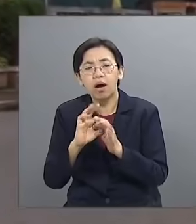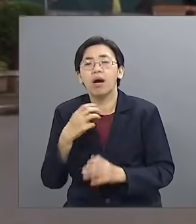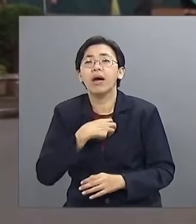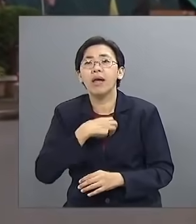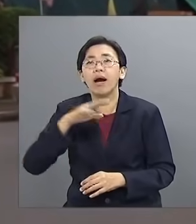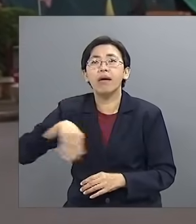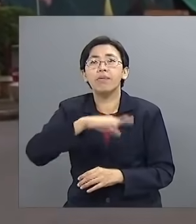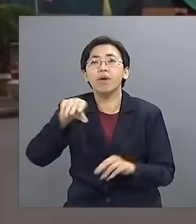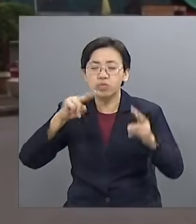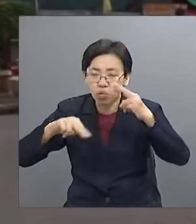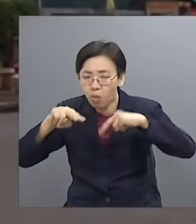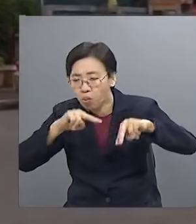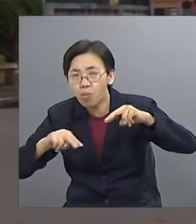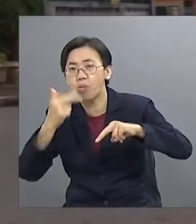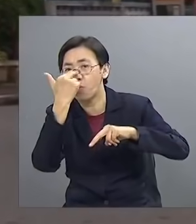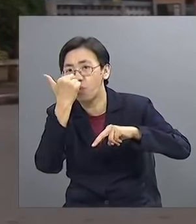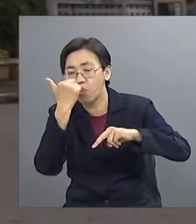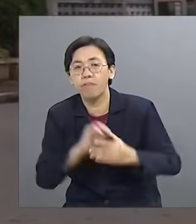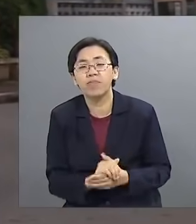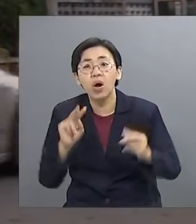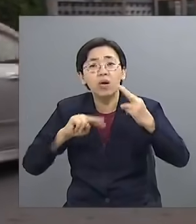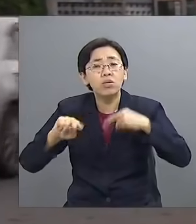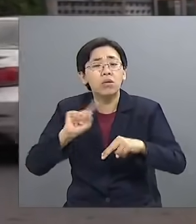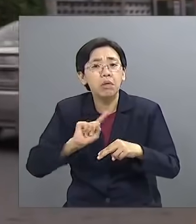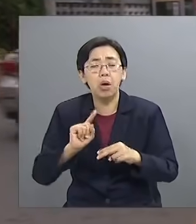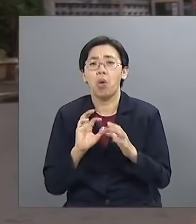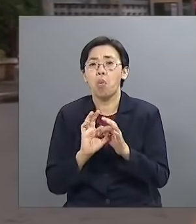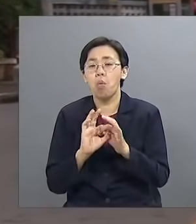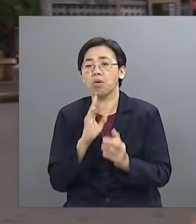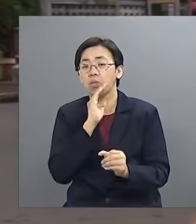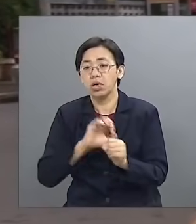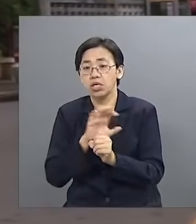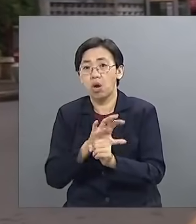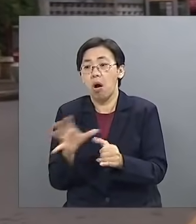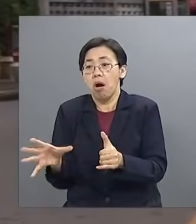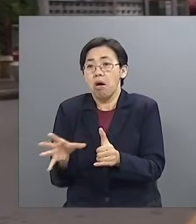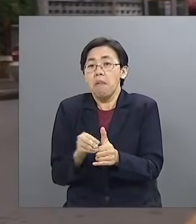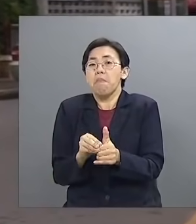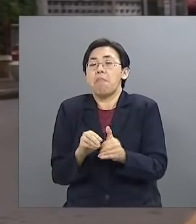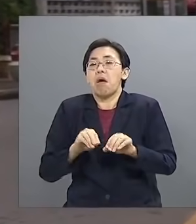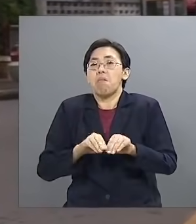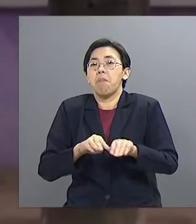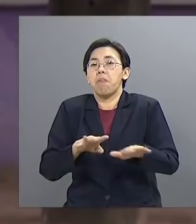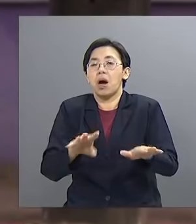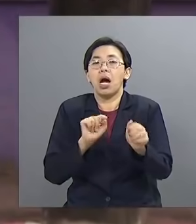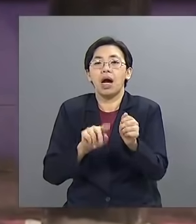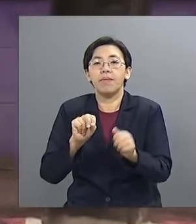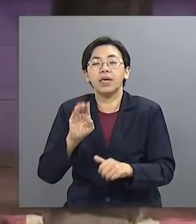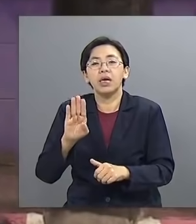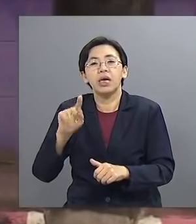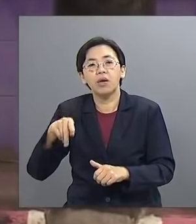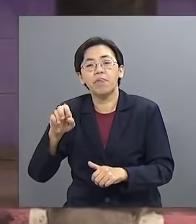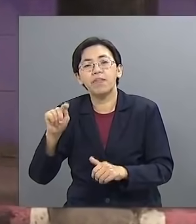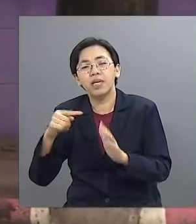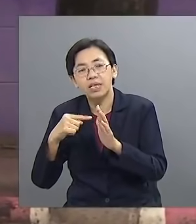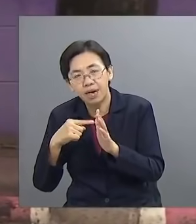รองหน่อยนะคะเนื่องจากเกรงว่าหากมีการพบเชื้อเดี๋ยวก็จะแพร่ระบาดกันในเนี่ยอำเภอนพิตามสิชนท่าศาลาเนี่ยค่ะเ